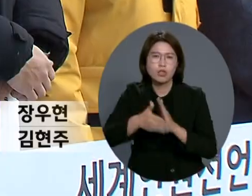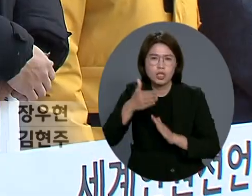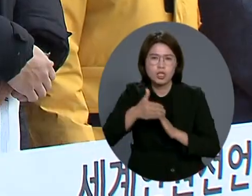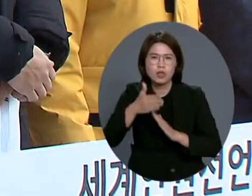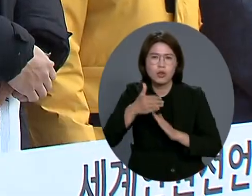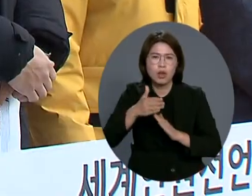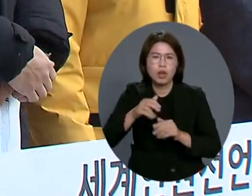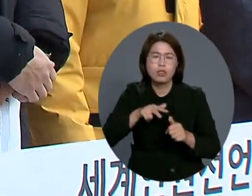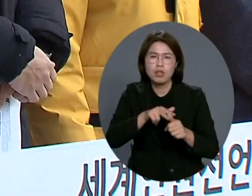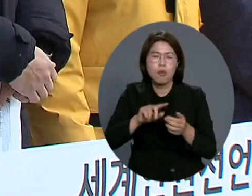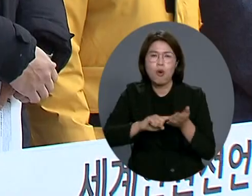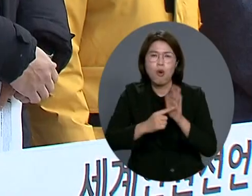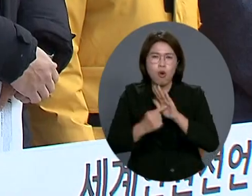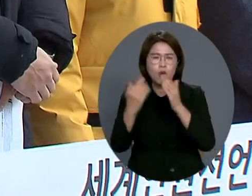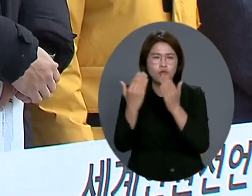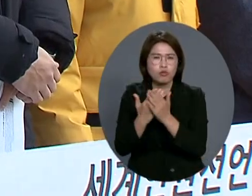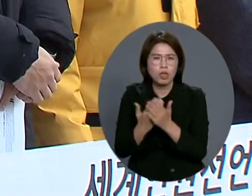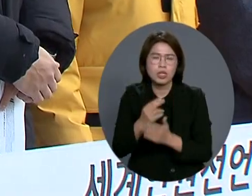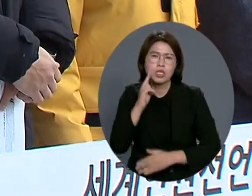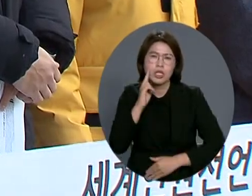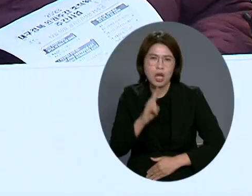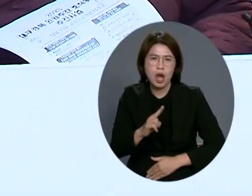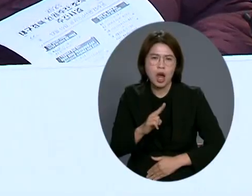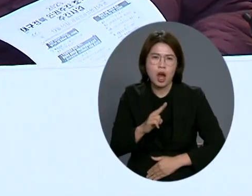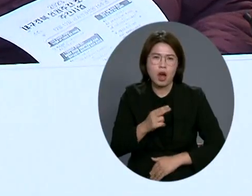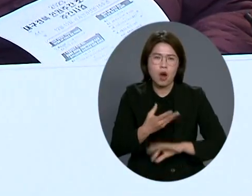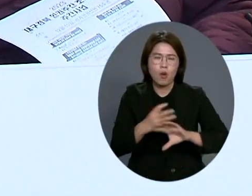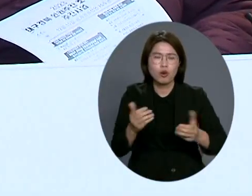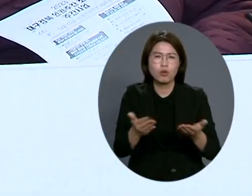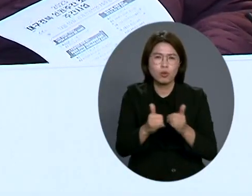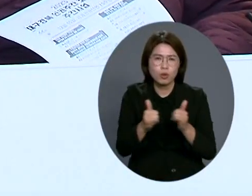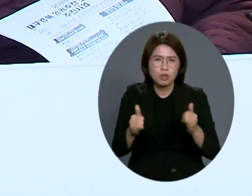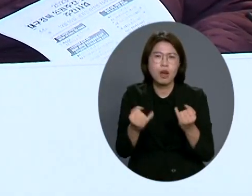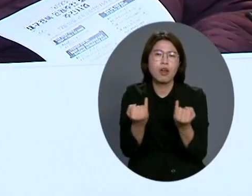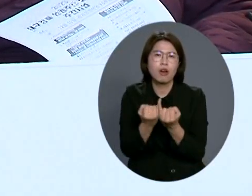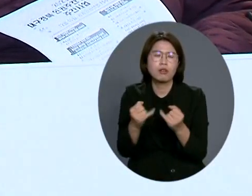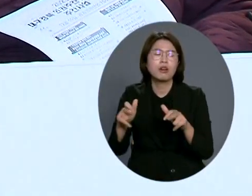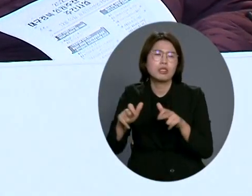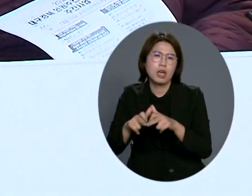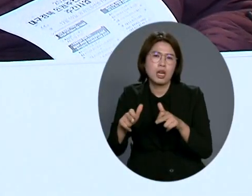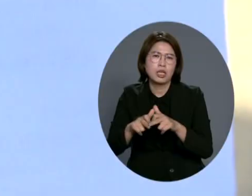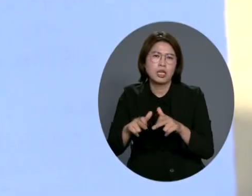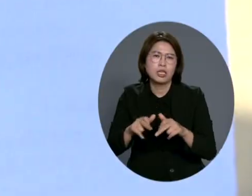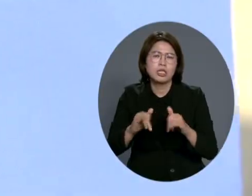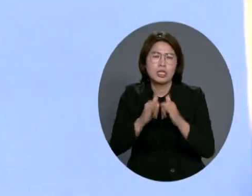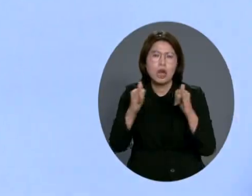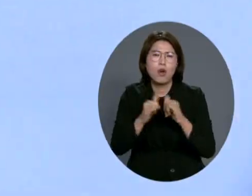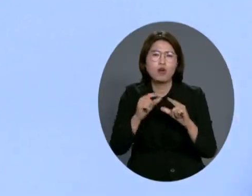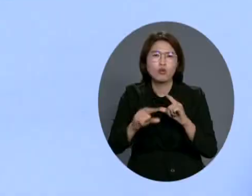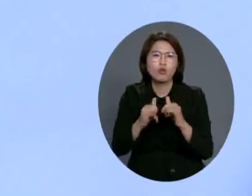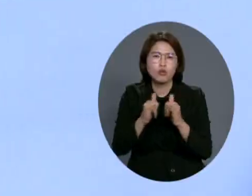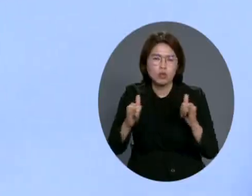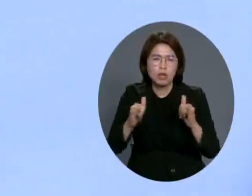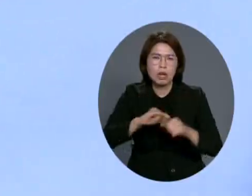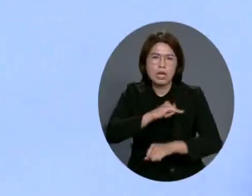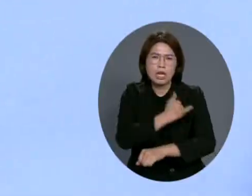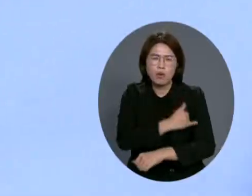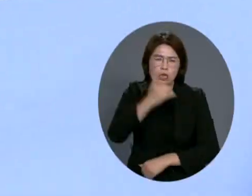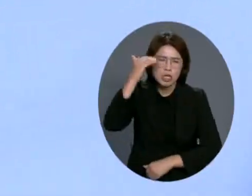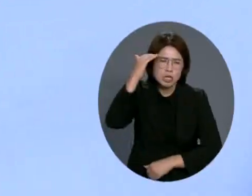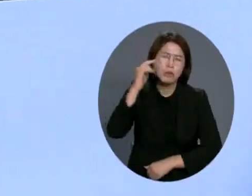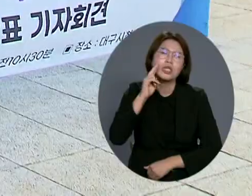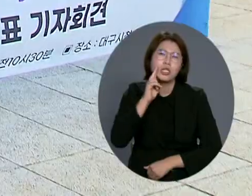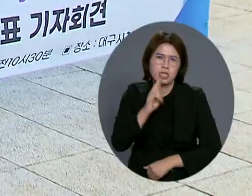정보공개 행정 후퇴가 심각하고 이주 노동자 여성 장애인 같은 사회적 소수자를 위한 인권 치매가